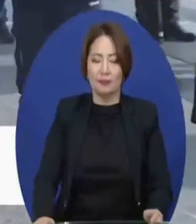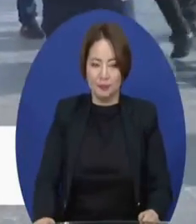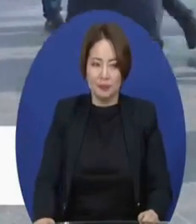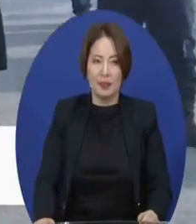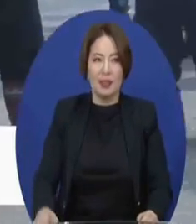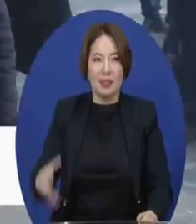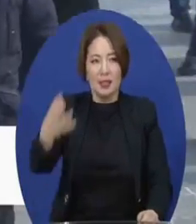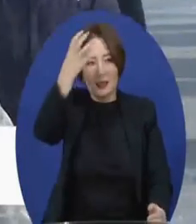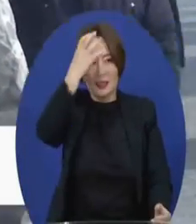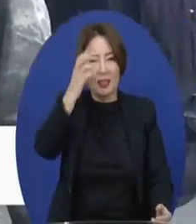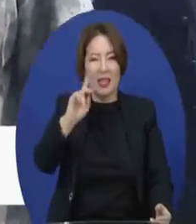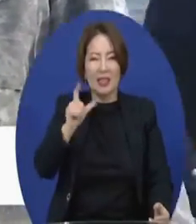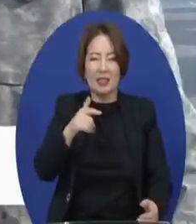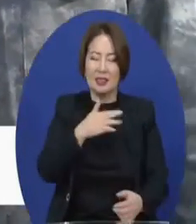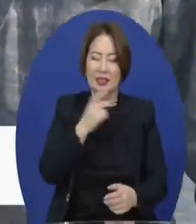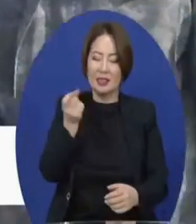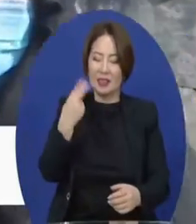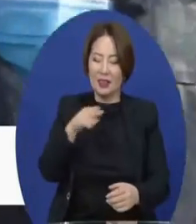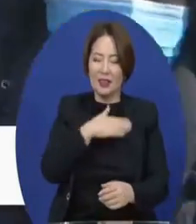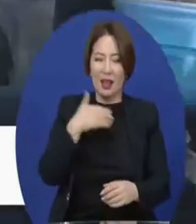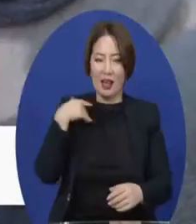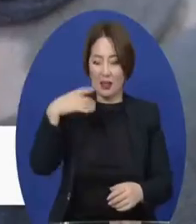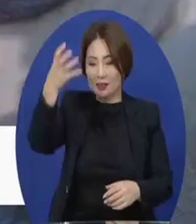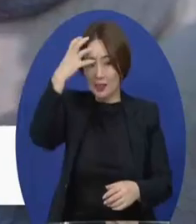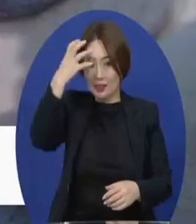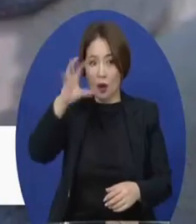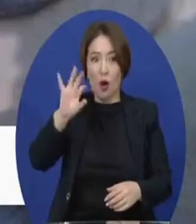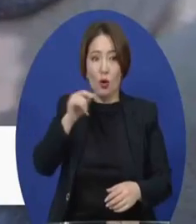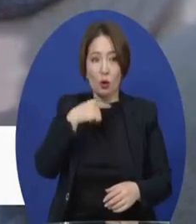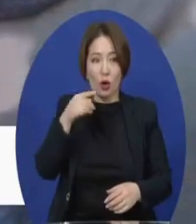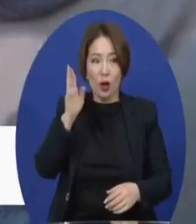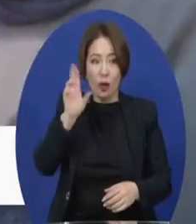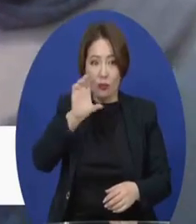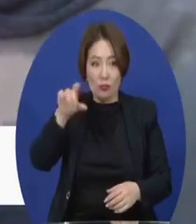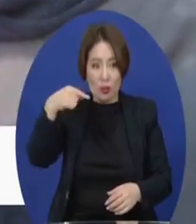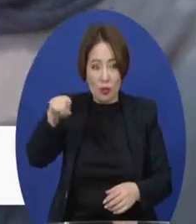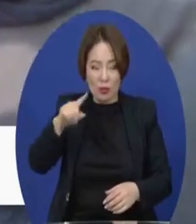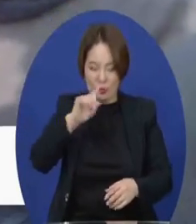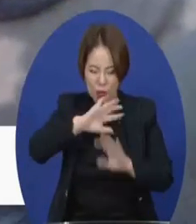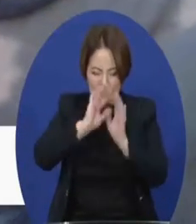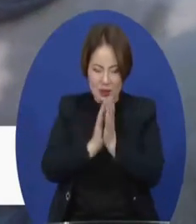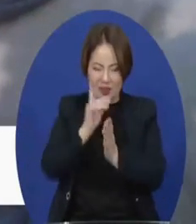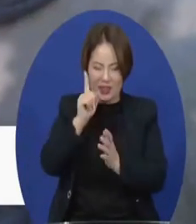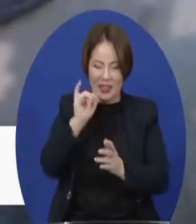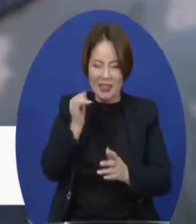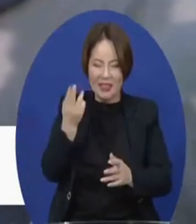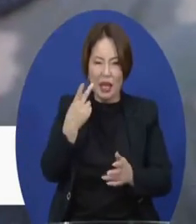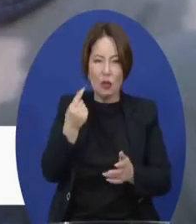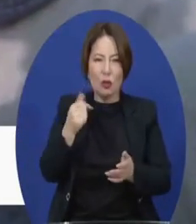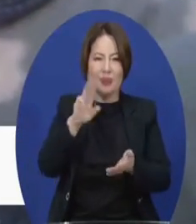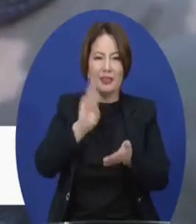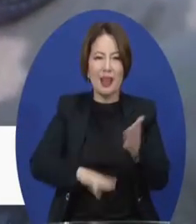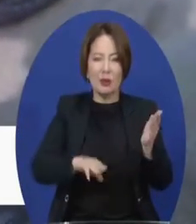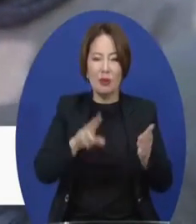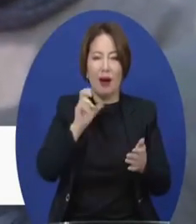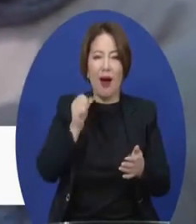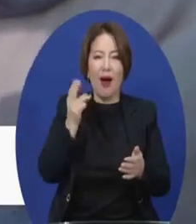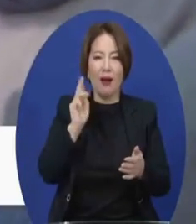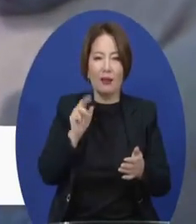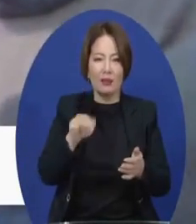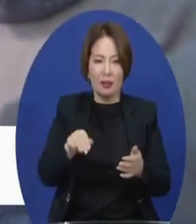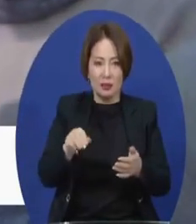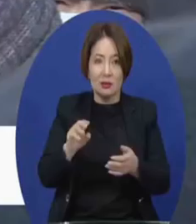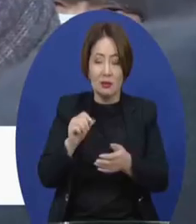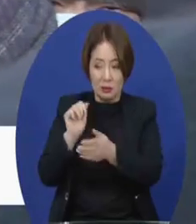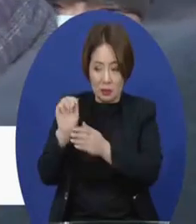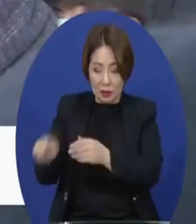газрын дэд дарга солонго хэлэгтэй засгийн газраас оюу толгой компанид нийт 1.80 төгрөгийн татварын акт тавьсан. За энэ төлбөрийг төлгөөс татгалзаж оюу